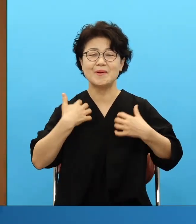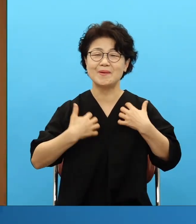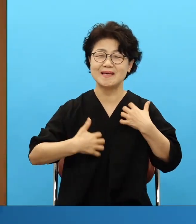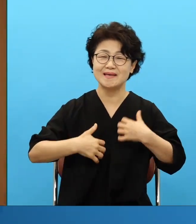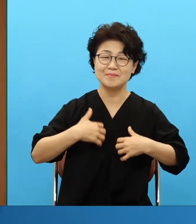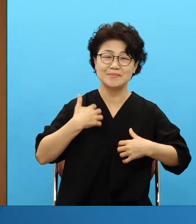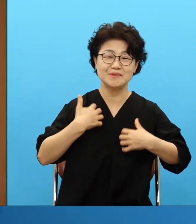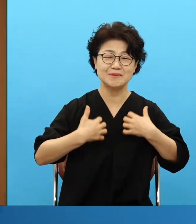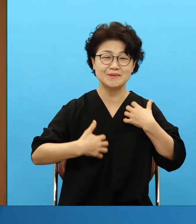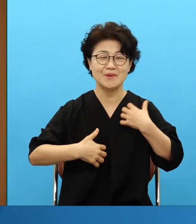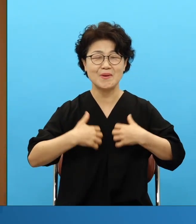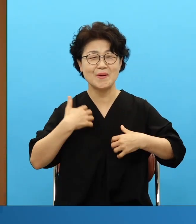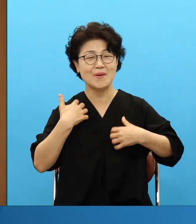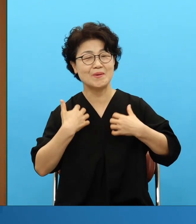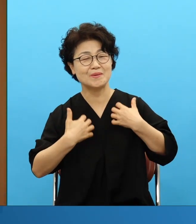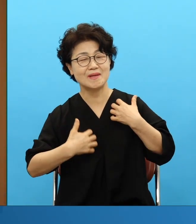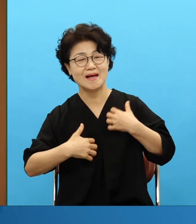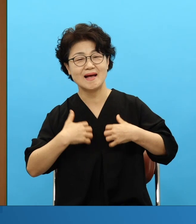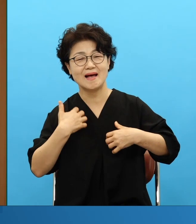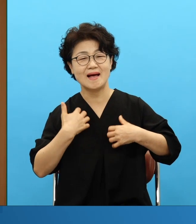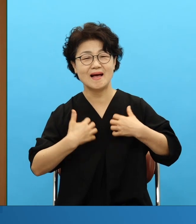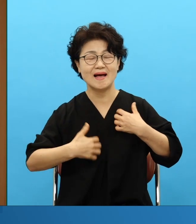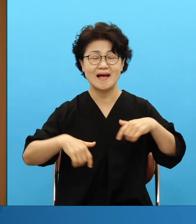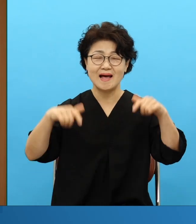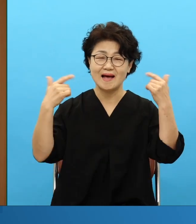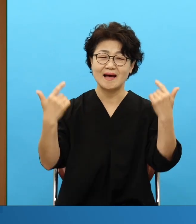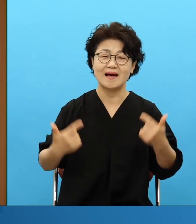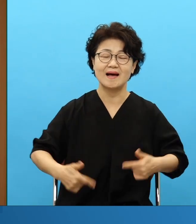기쁘고 기쁘도다.